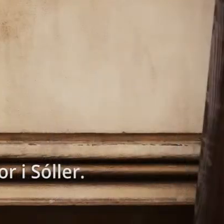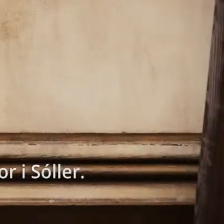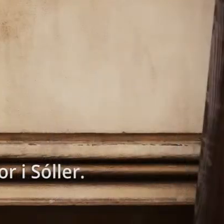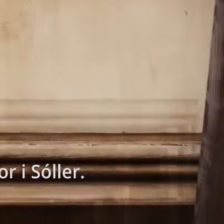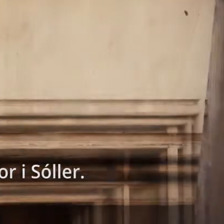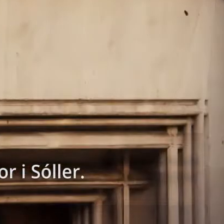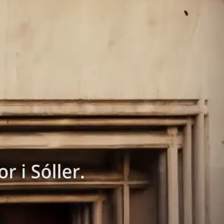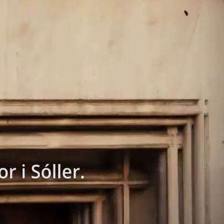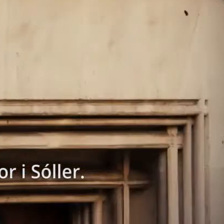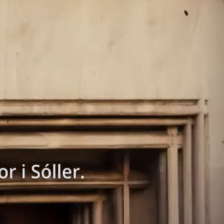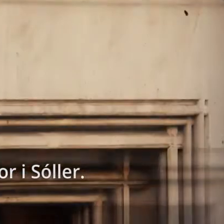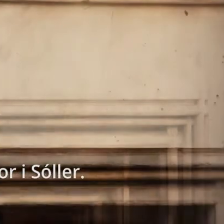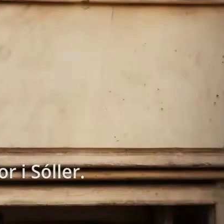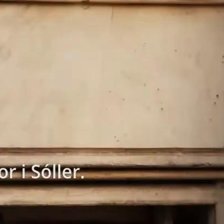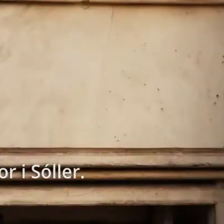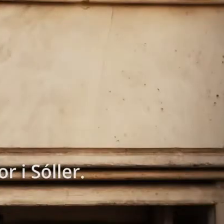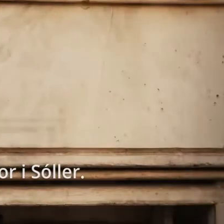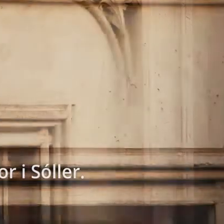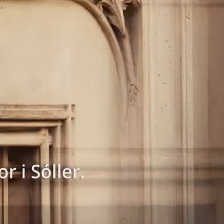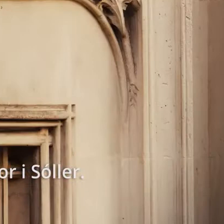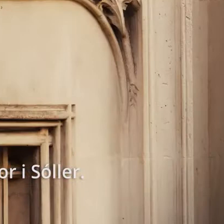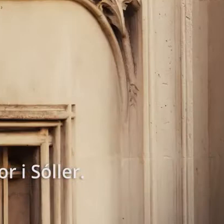Major, Manacor i Sóller.